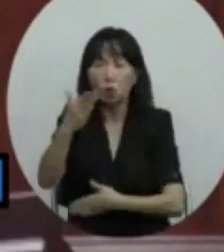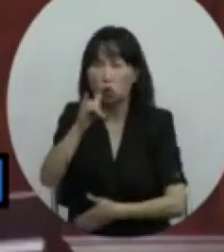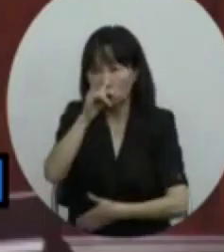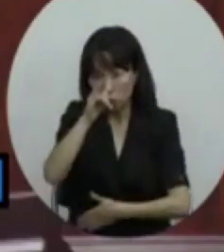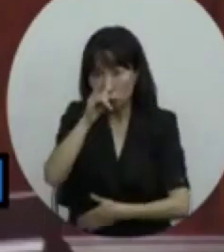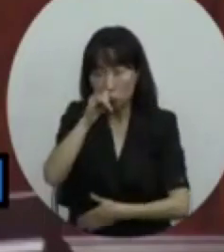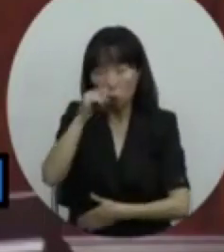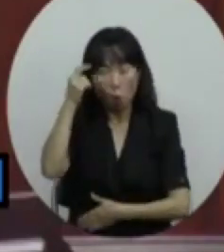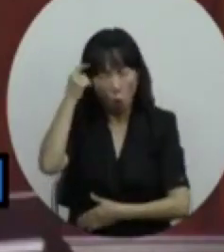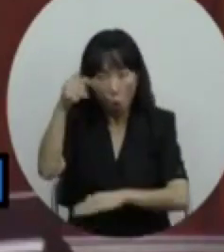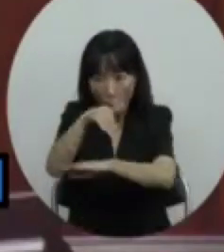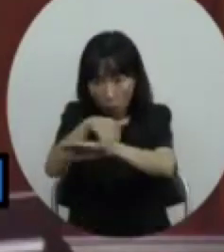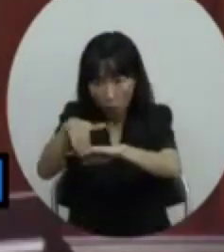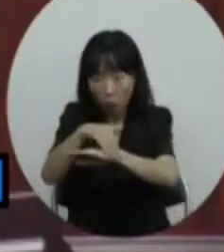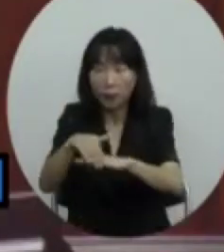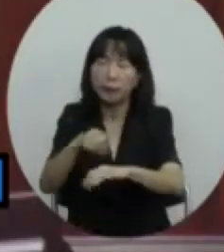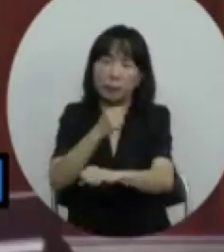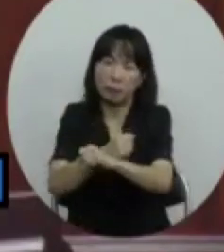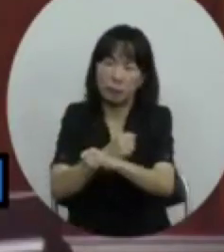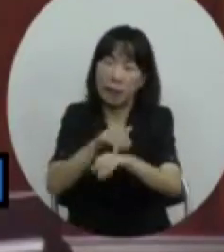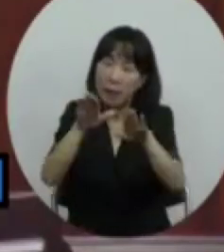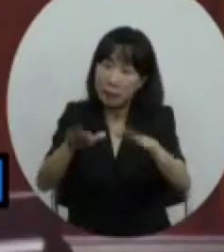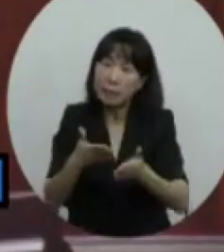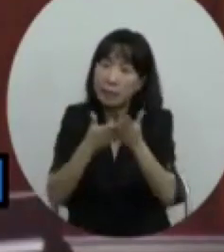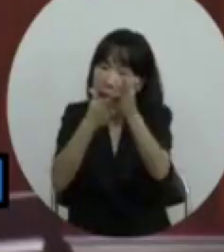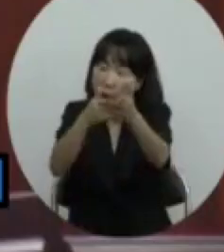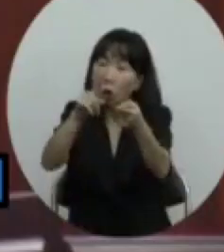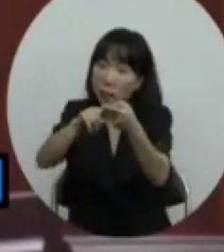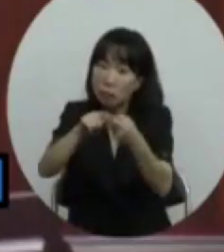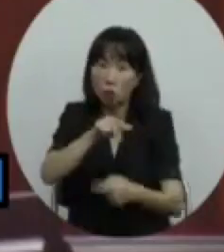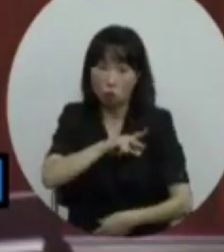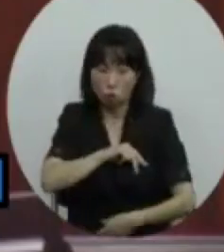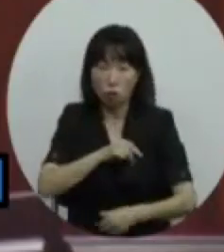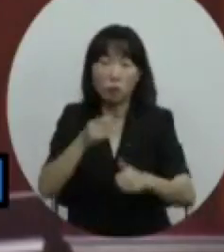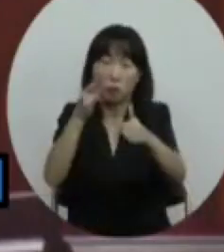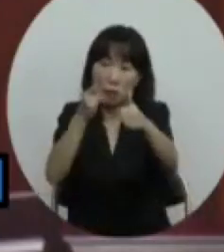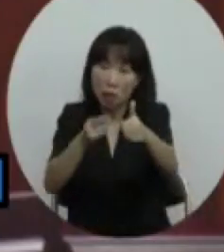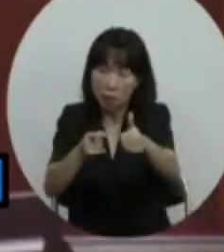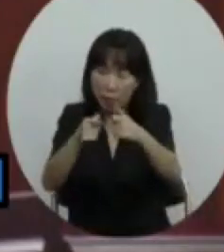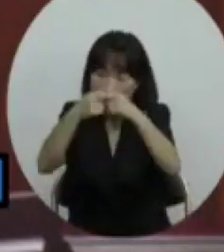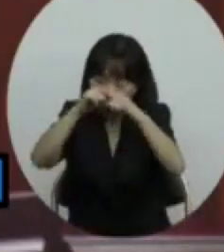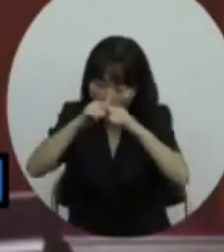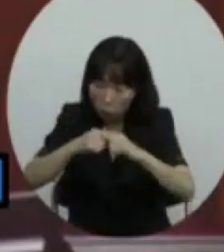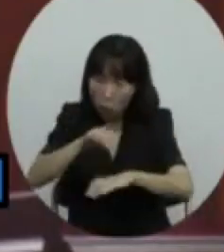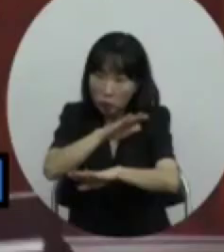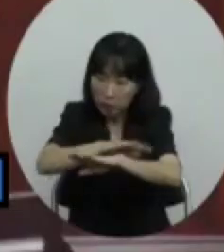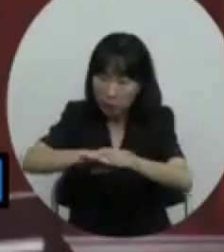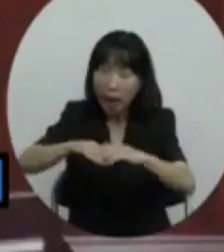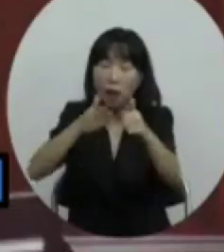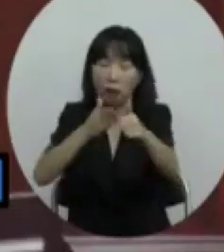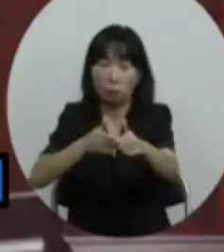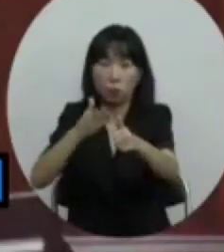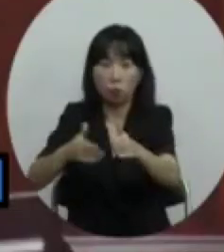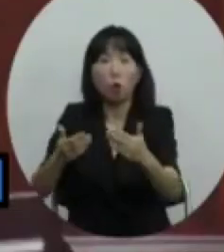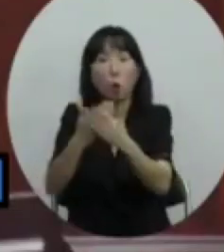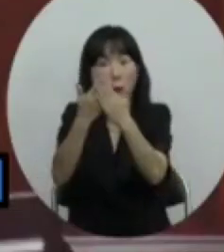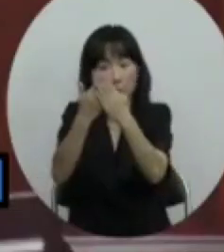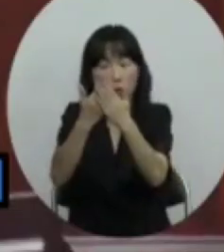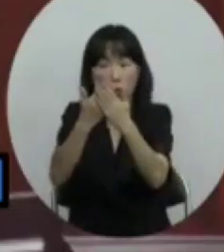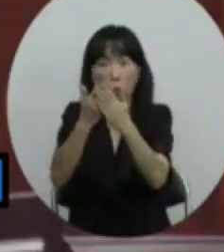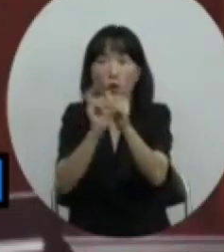이번 임시회에 제출된 안건에 대하여 위원님들께서 면밀히 검토하시고